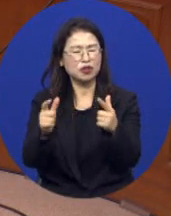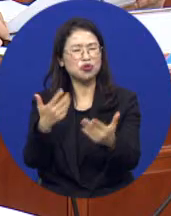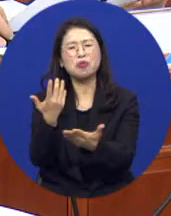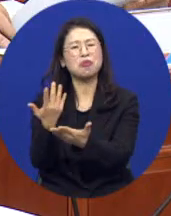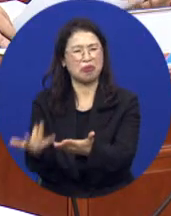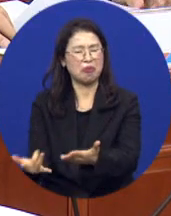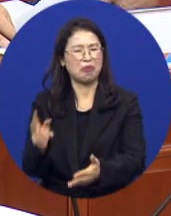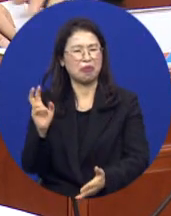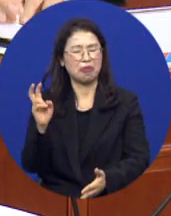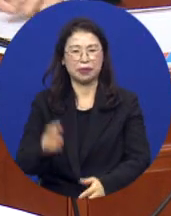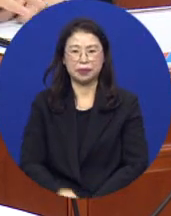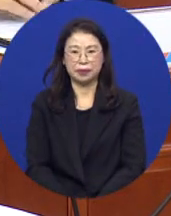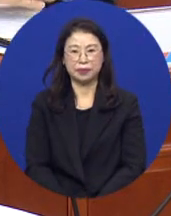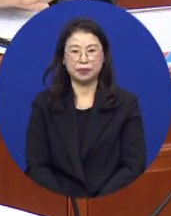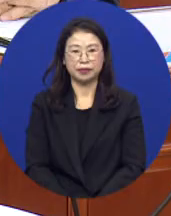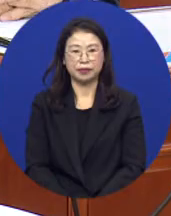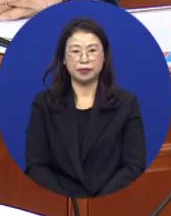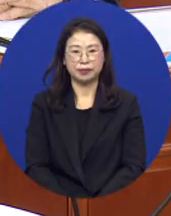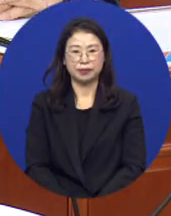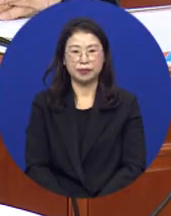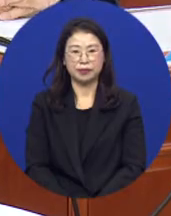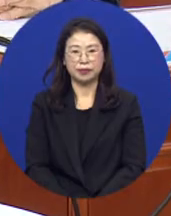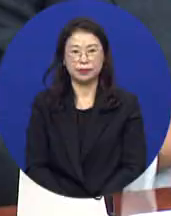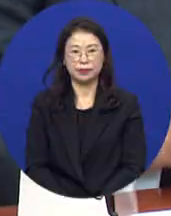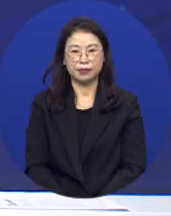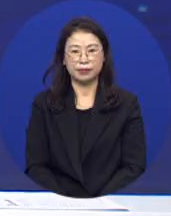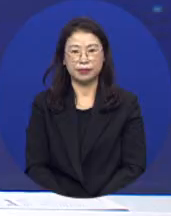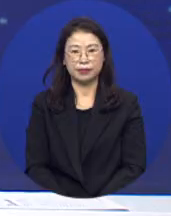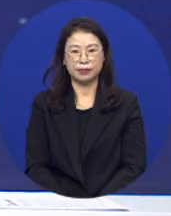관측이 나오고 있습니다.